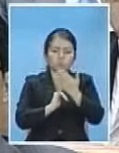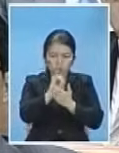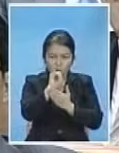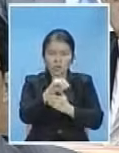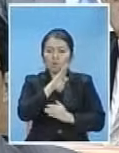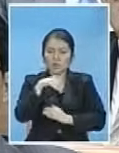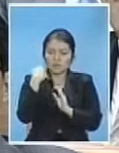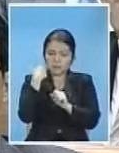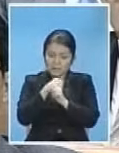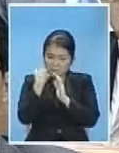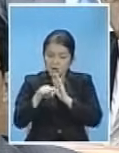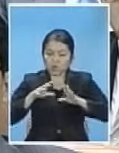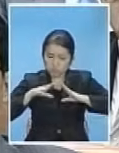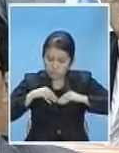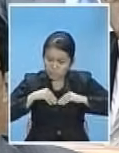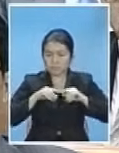ำผิดต้องรับผิด